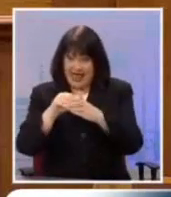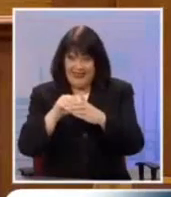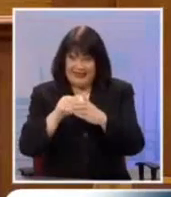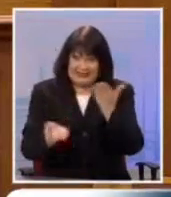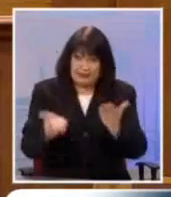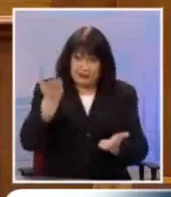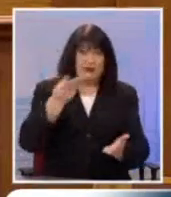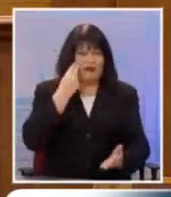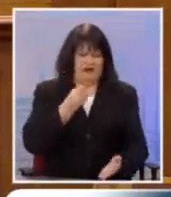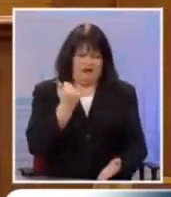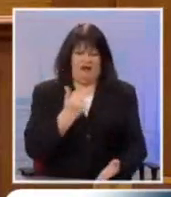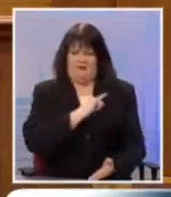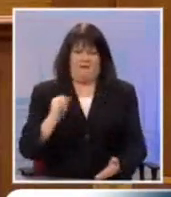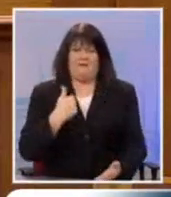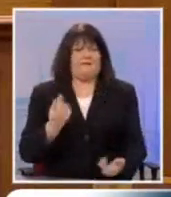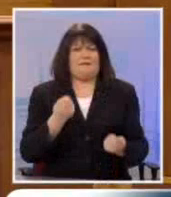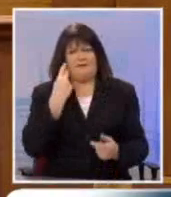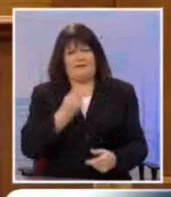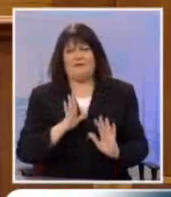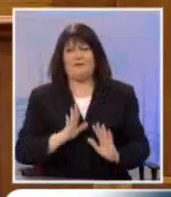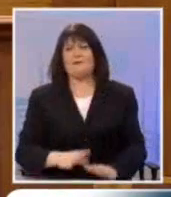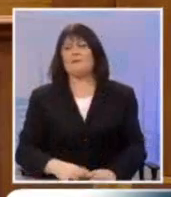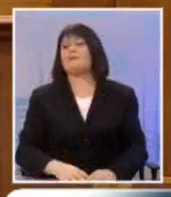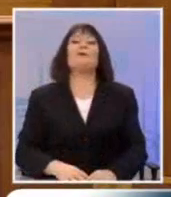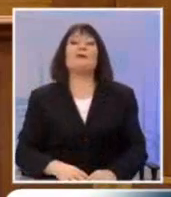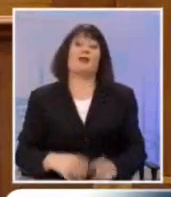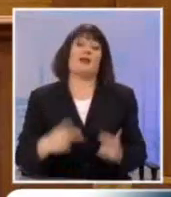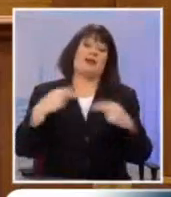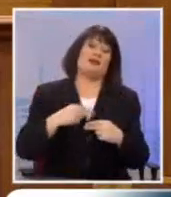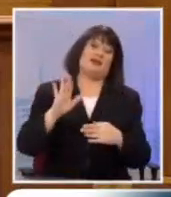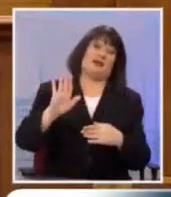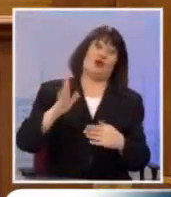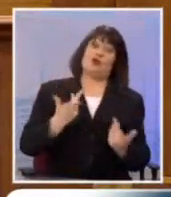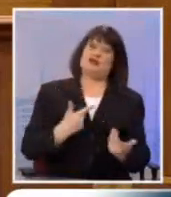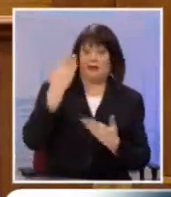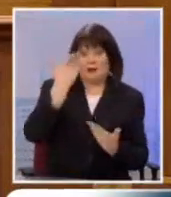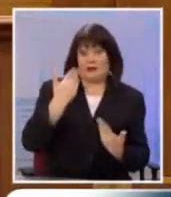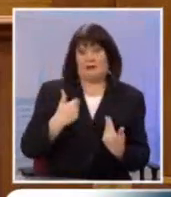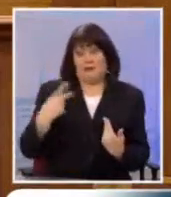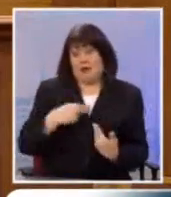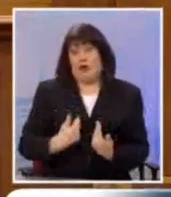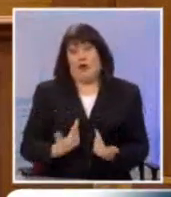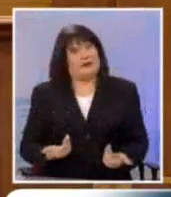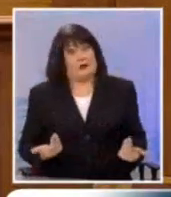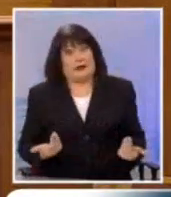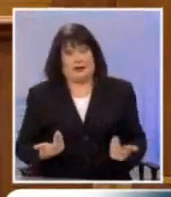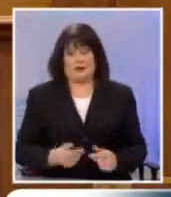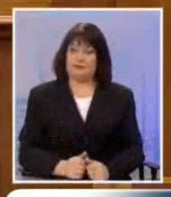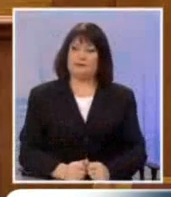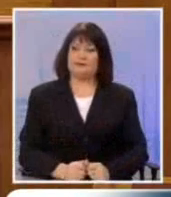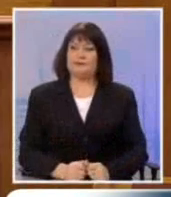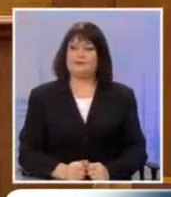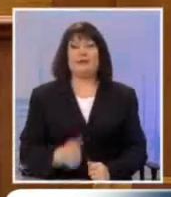και δεν τα έχουμε δει. Και να αναδείξω κιόλας. Δεν σας διέκοψα, κύριε Λικουρέτζο, και δεν σας τιμά αυτό. Λέω